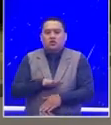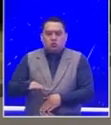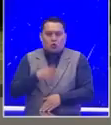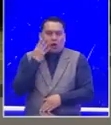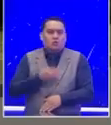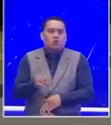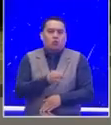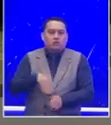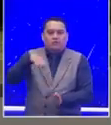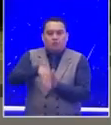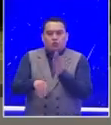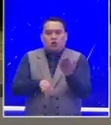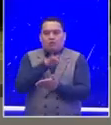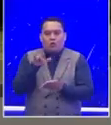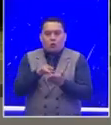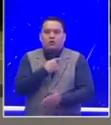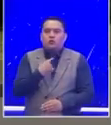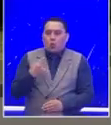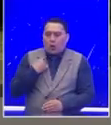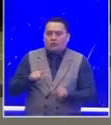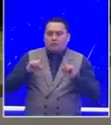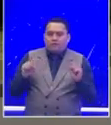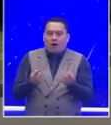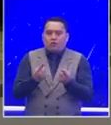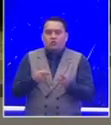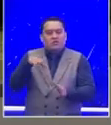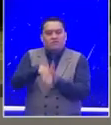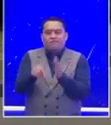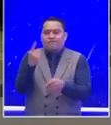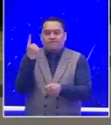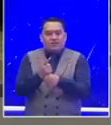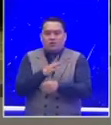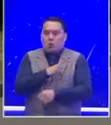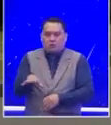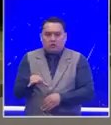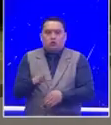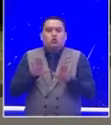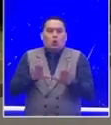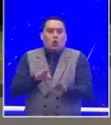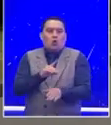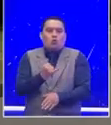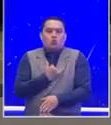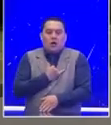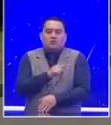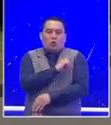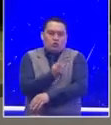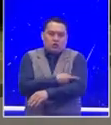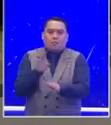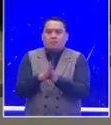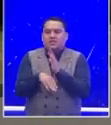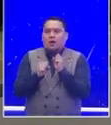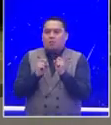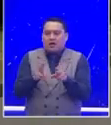Алматинской области, включая город Талдыкурган, карантинный режим не введен. У нас только усиленный безопасный режим